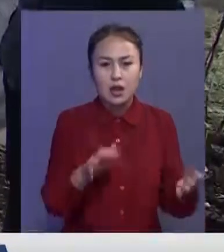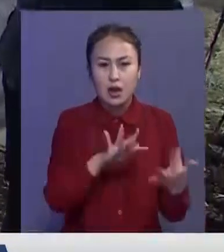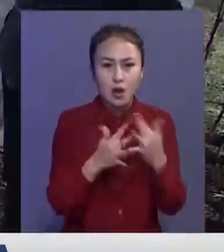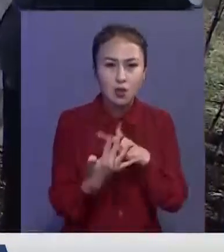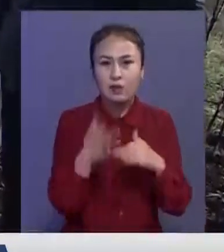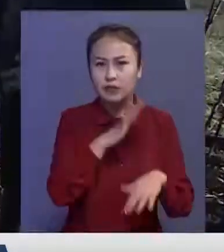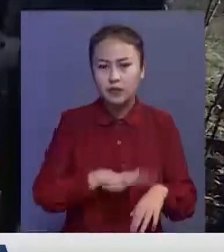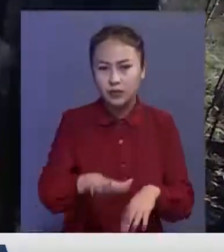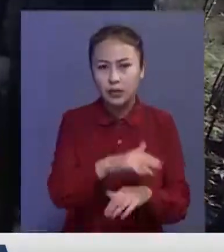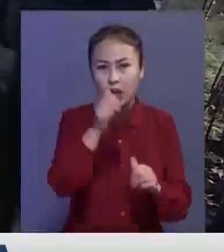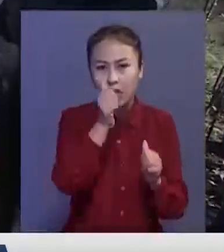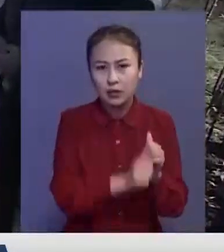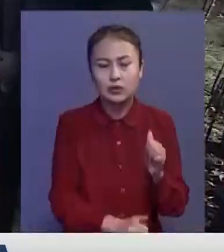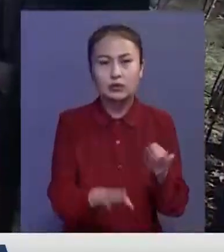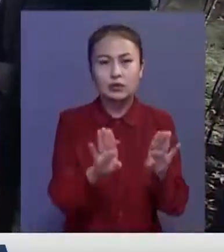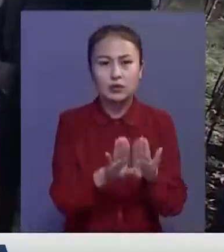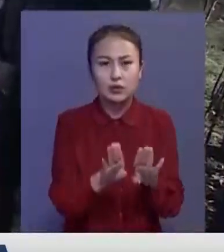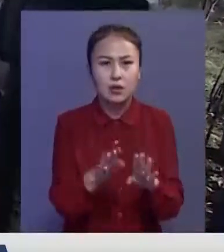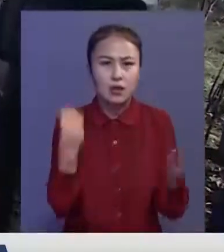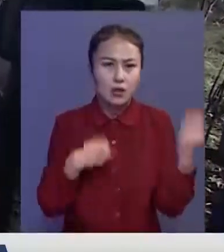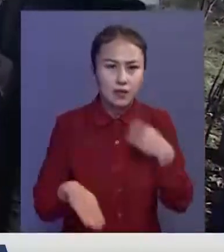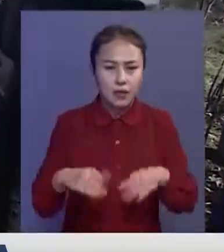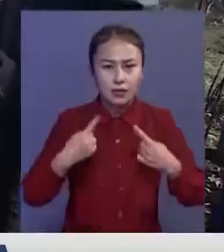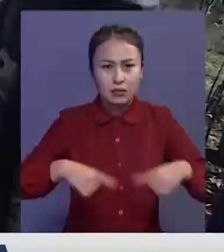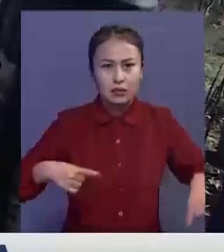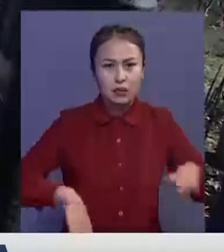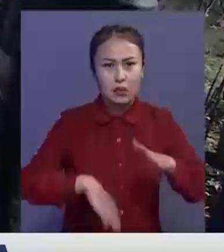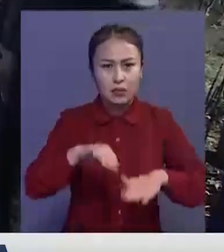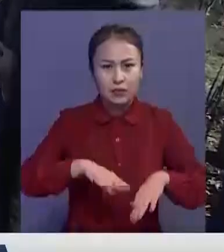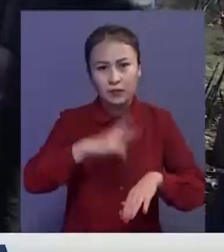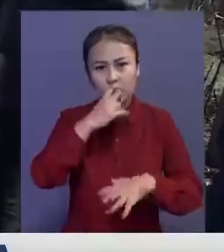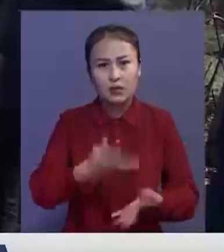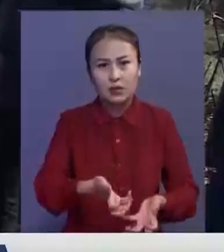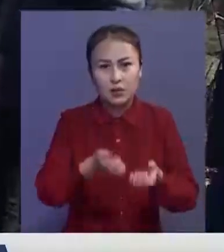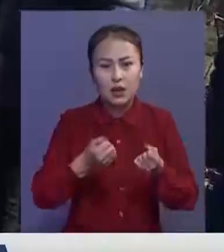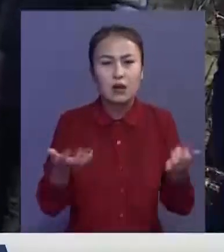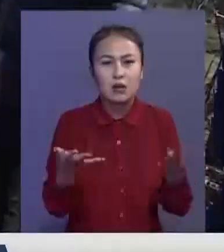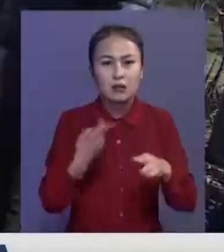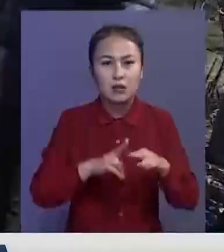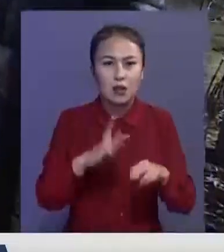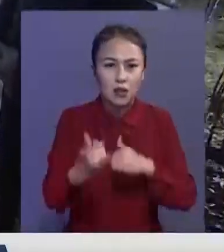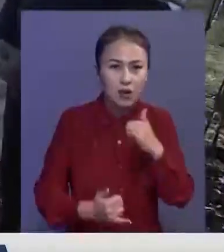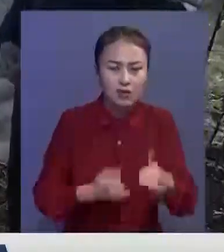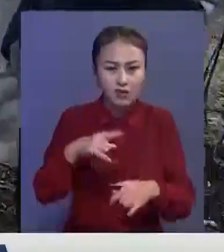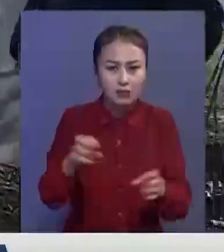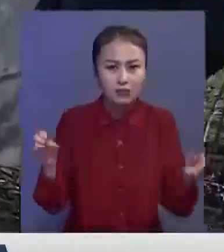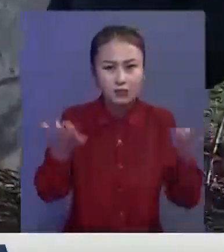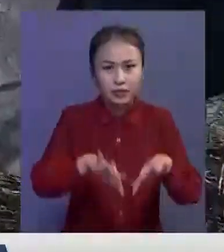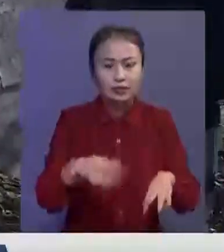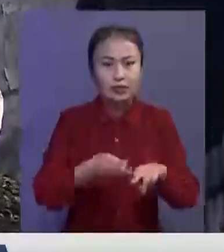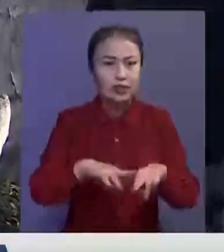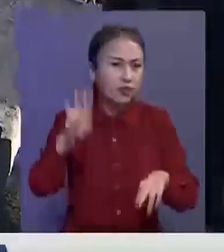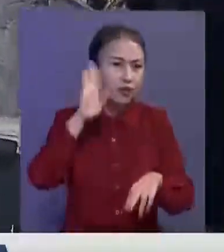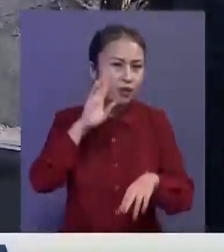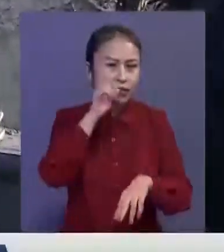кейін әркім сыртқы киімдермен келеді, қора қопсық жайлайды, жаңа өздерің көргендей. Сол аяқтармен келеді, мына жердің бәрі су болғаннан кейін